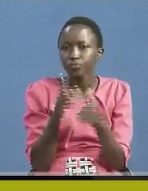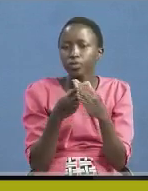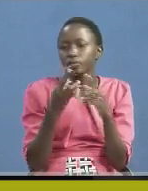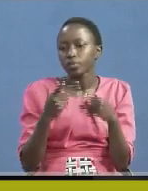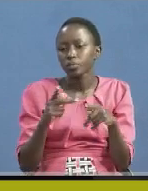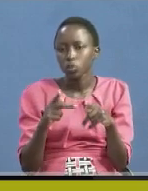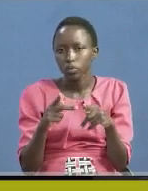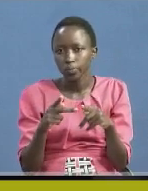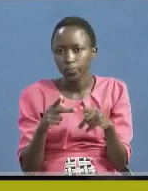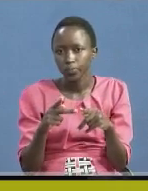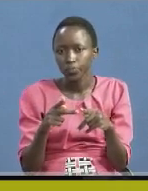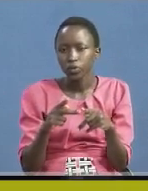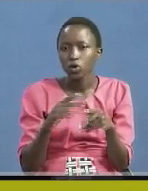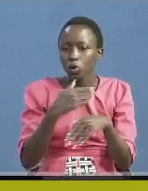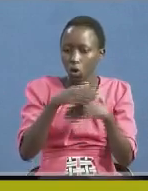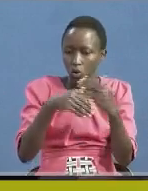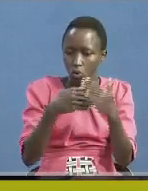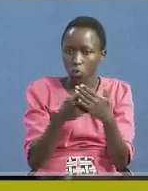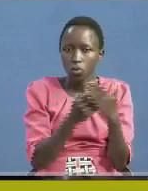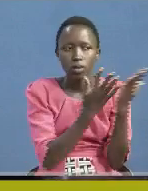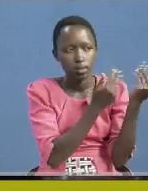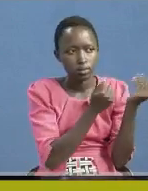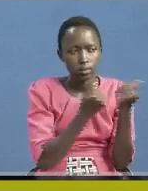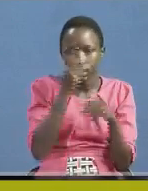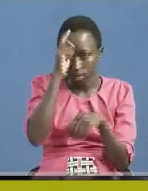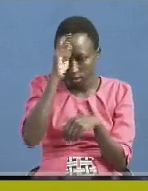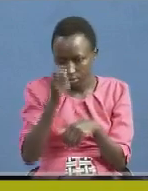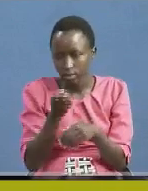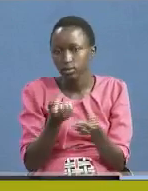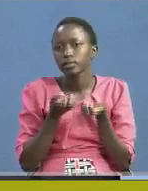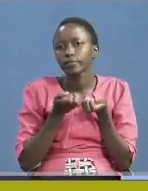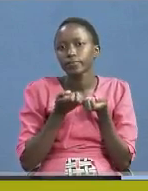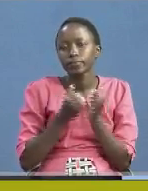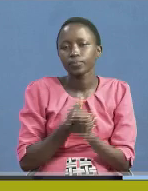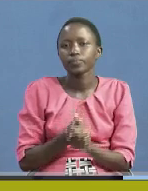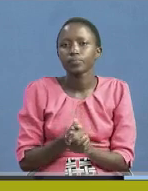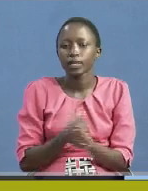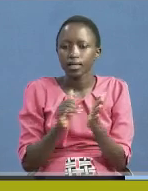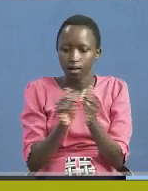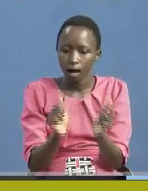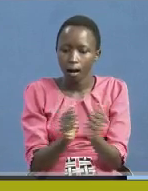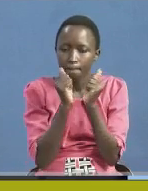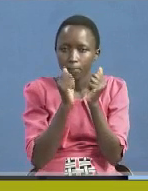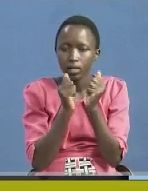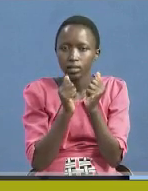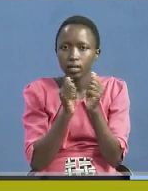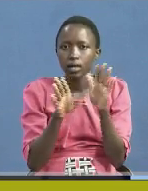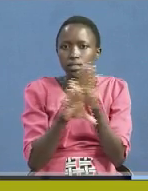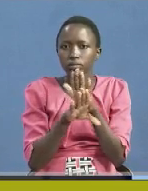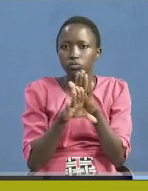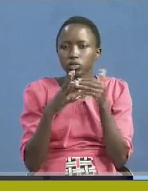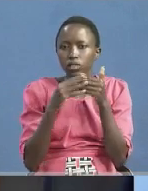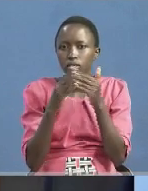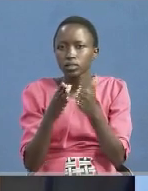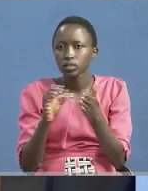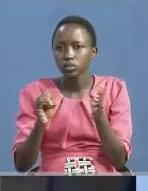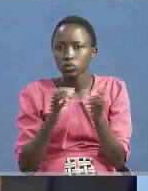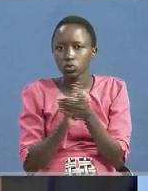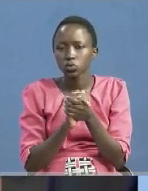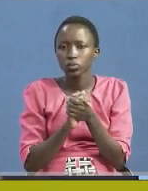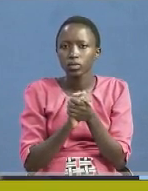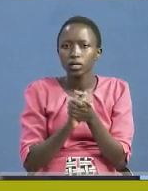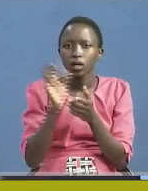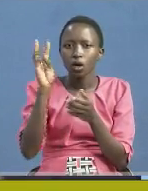wanadamu na wote wanastahili heshima ile inatakana. Haya najiri huku naibu mwenyekiti wa chama cha Jubilee David